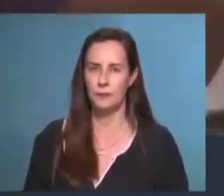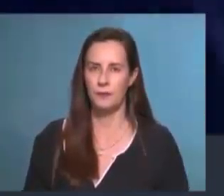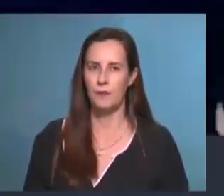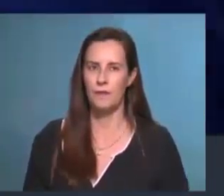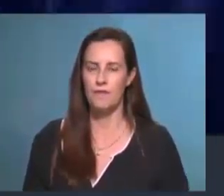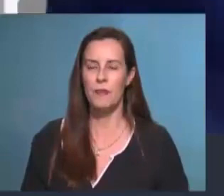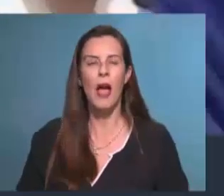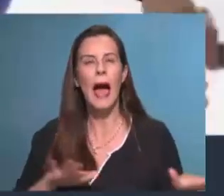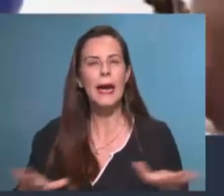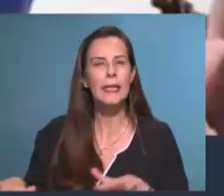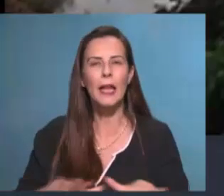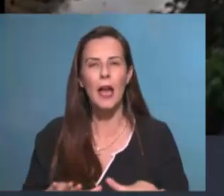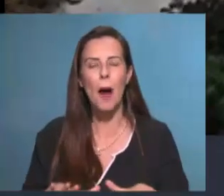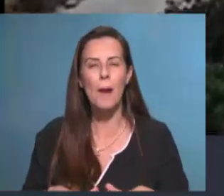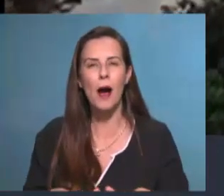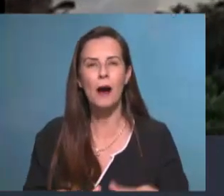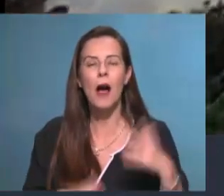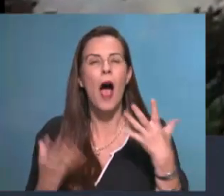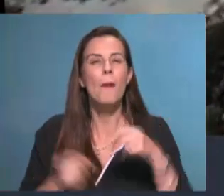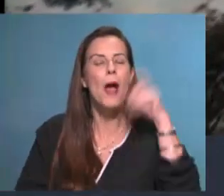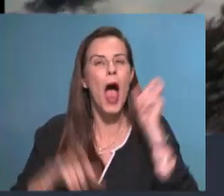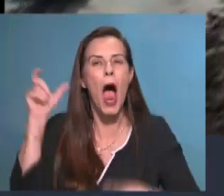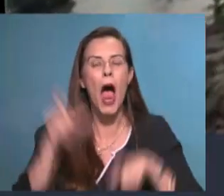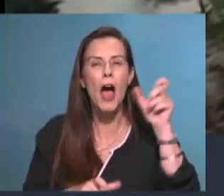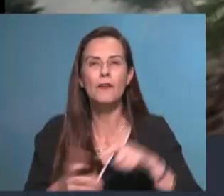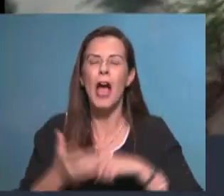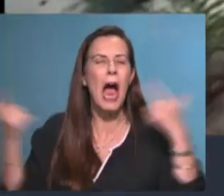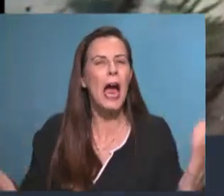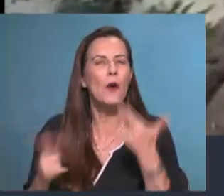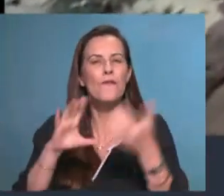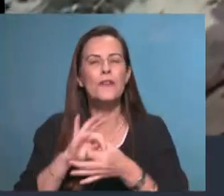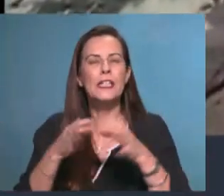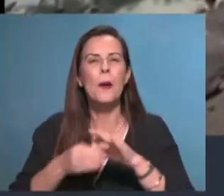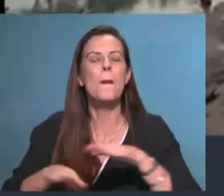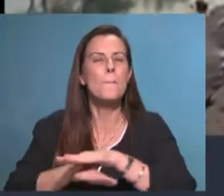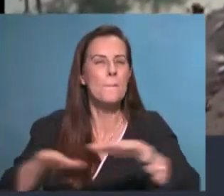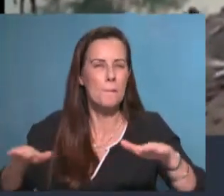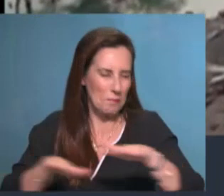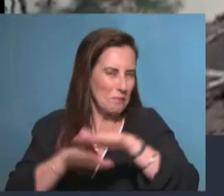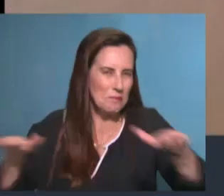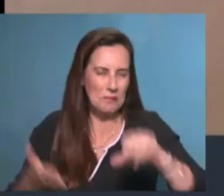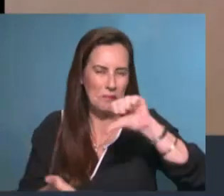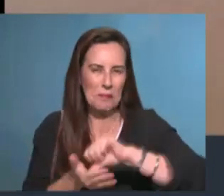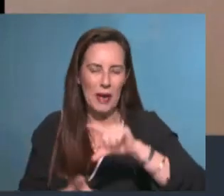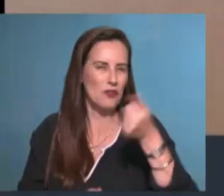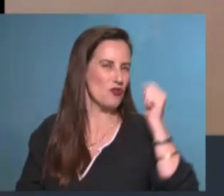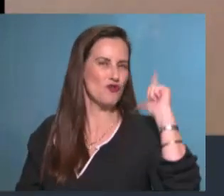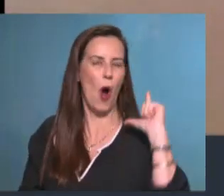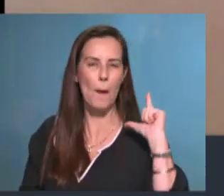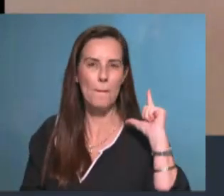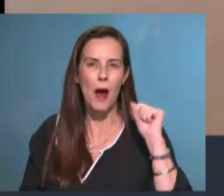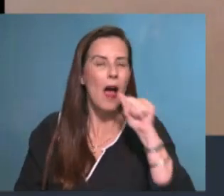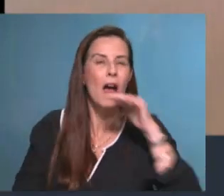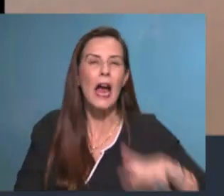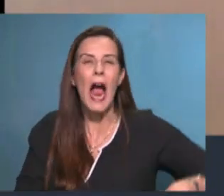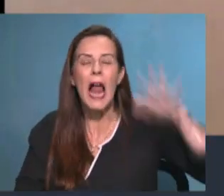רעש האדמה הראה שעה שמאות בני אדם נאספו לחגוג פסטיבל בחופה של עיירת הנופש פלו שלשום. גלים בגובה